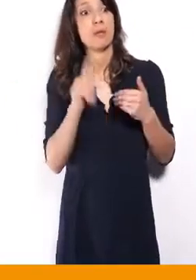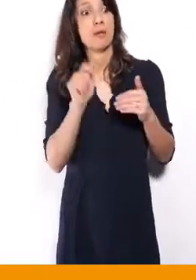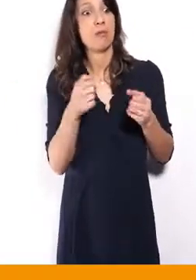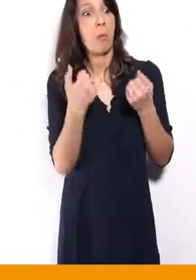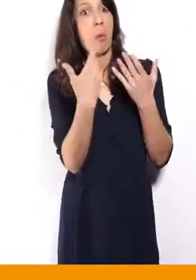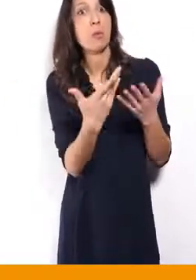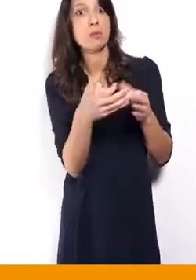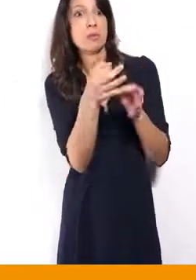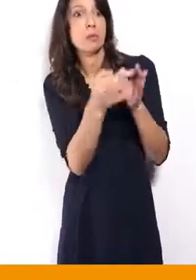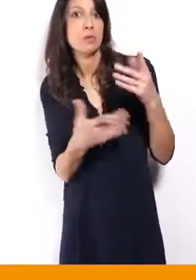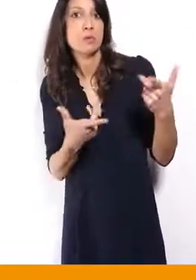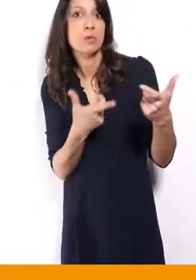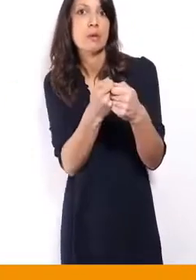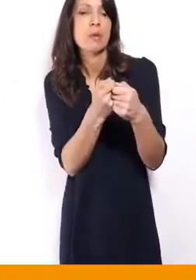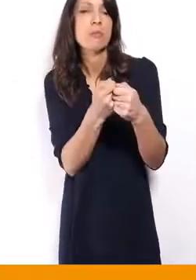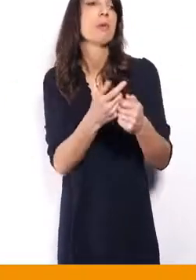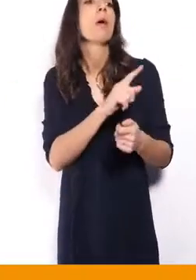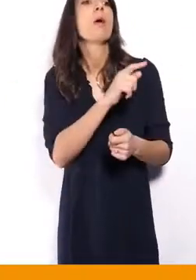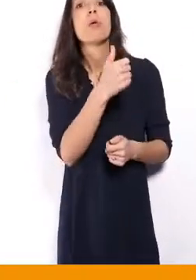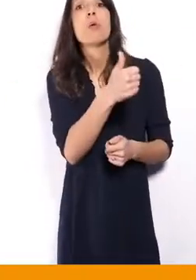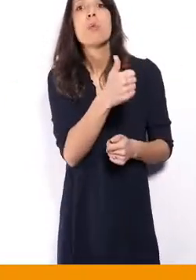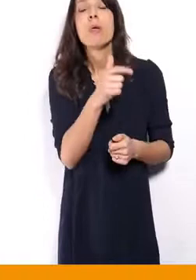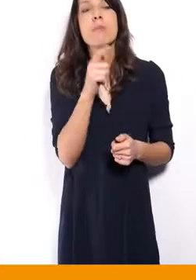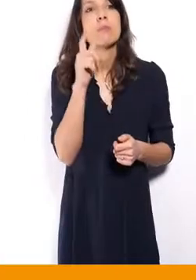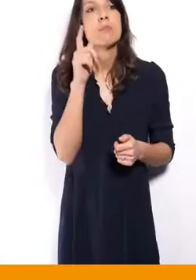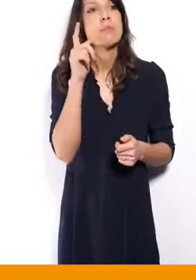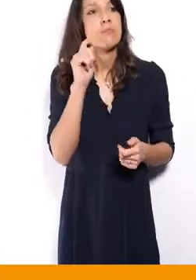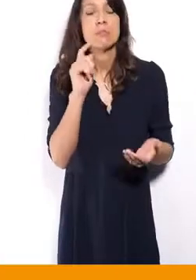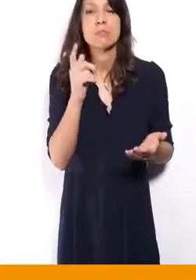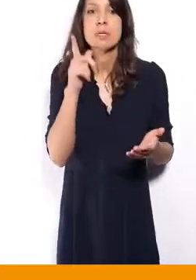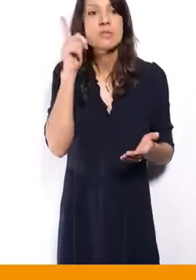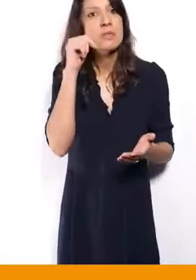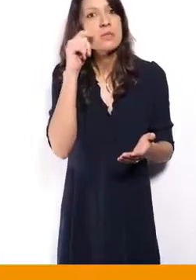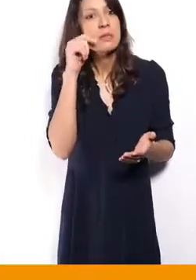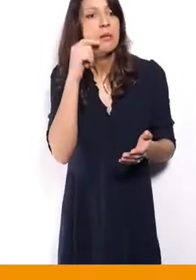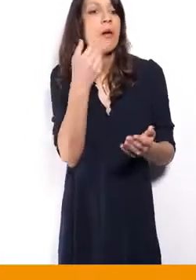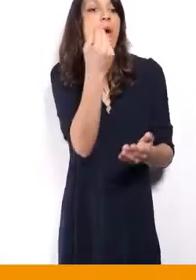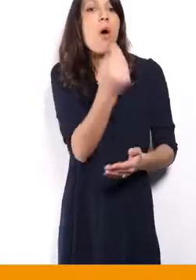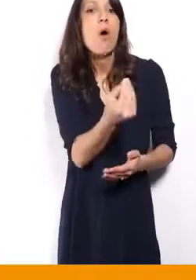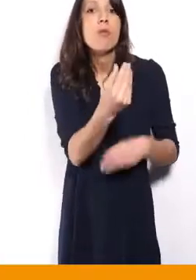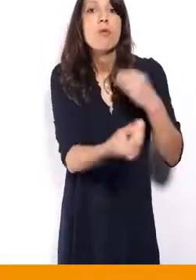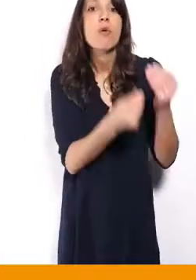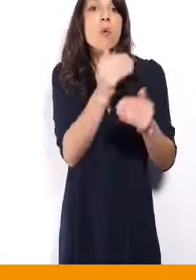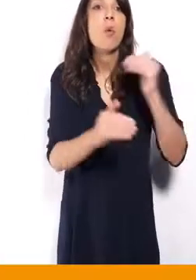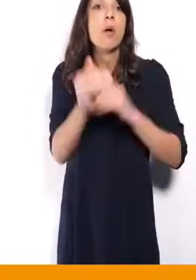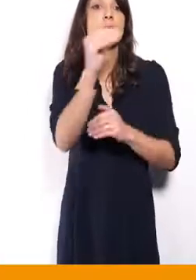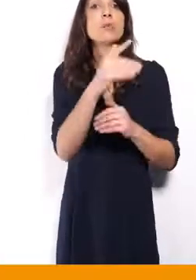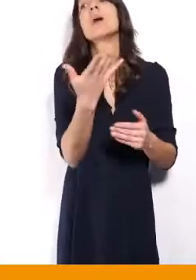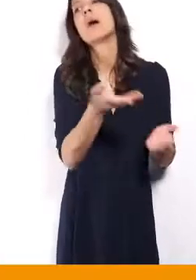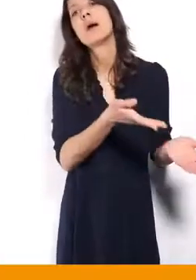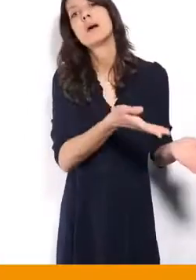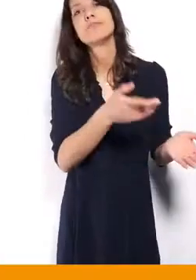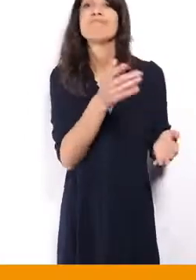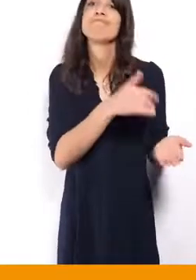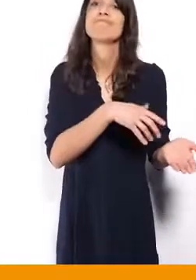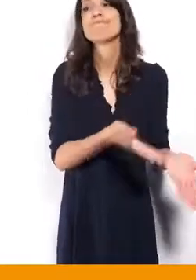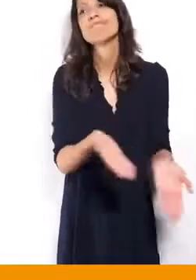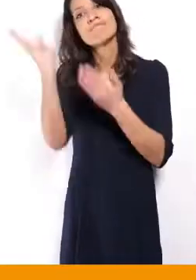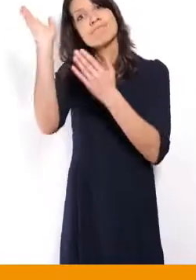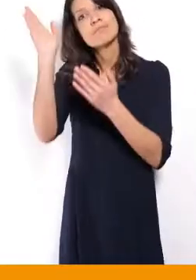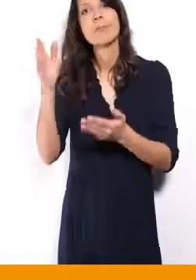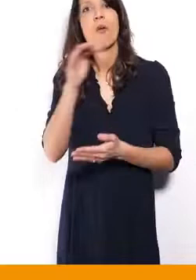ne soient pas obligés d'envoyer l'enfant ou l'adulte en métropole seul ou de